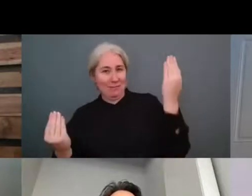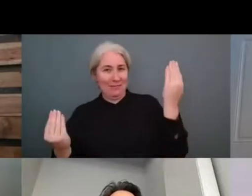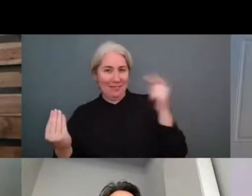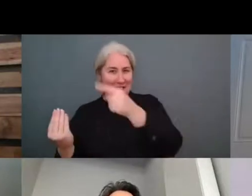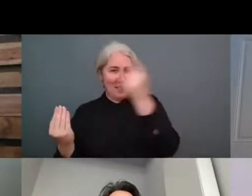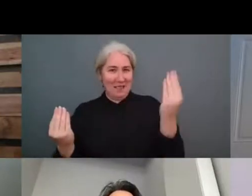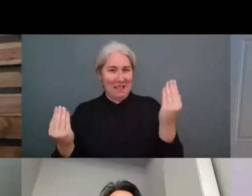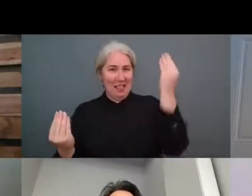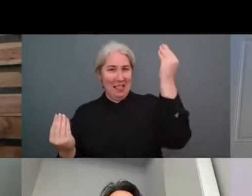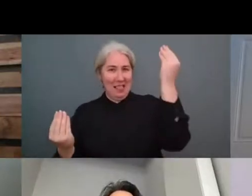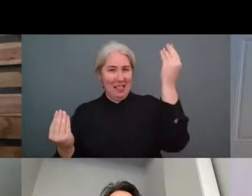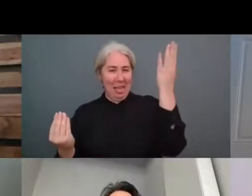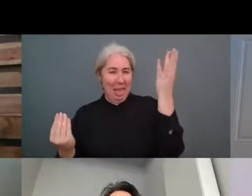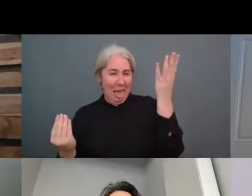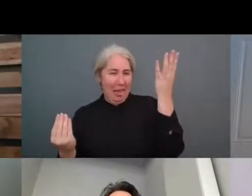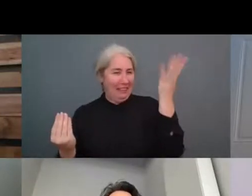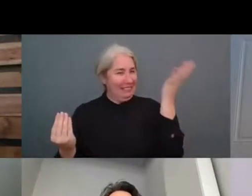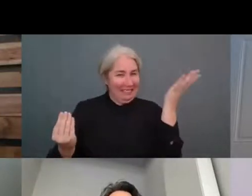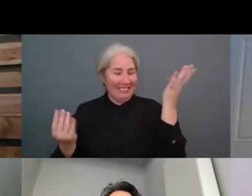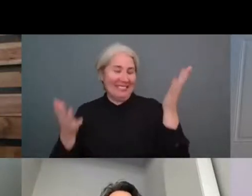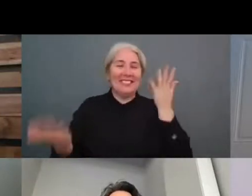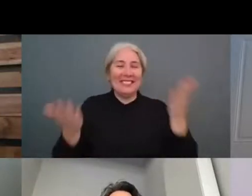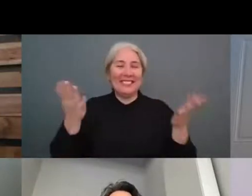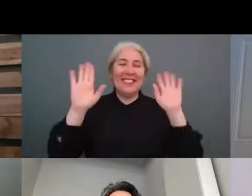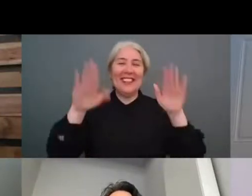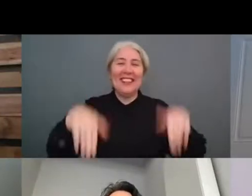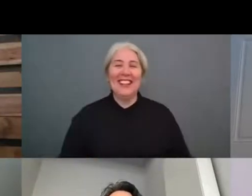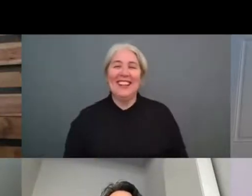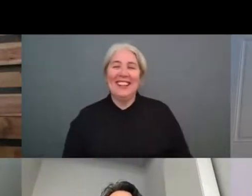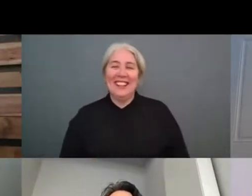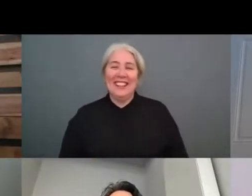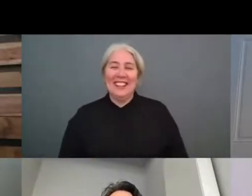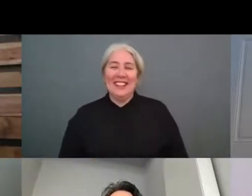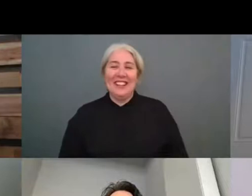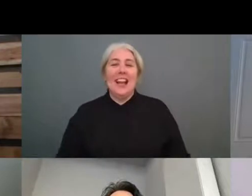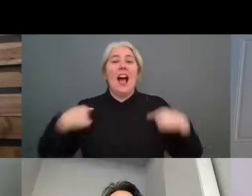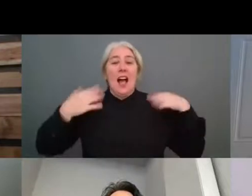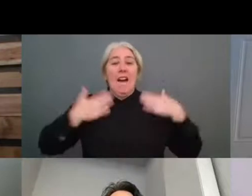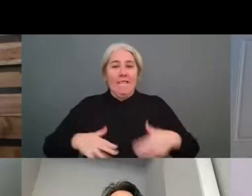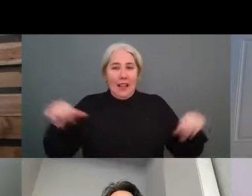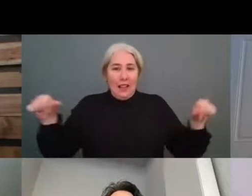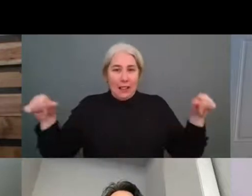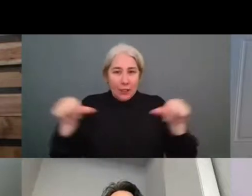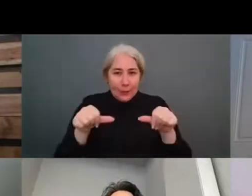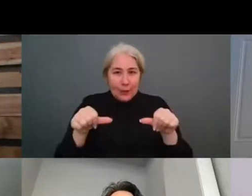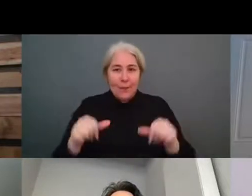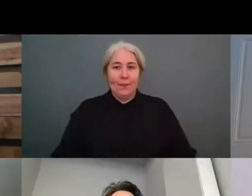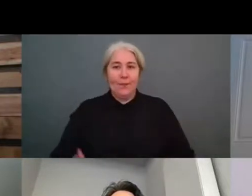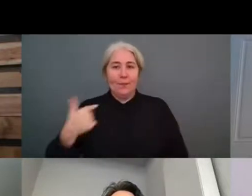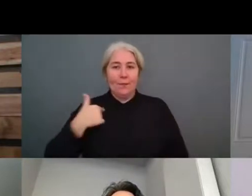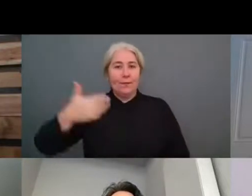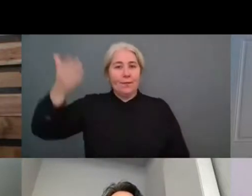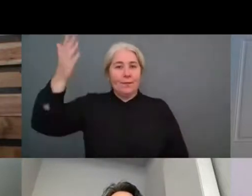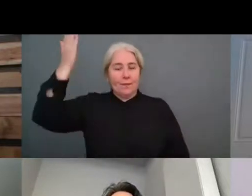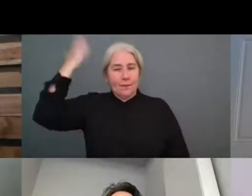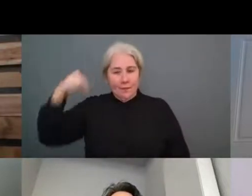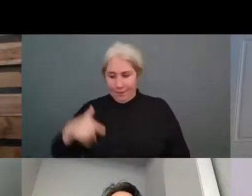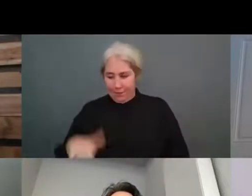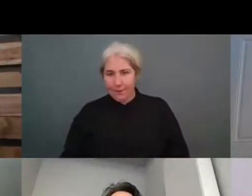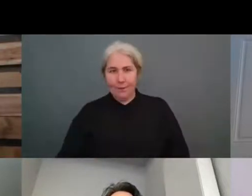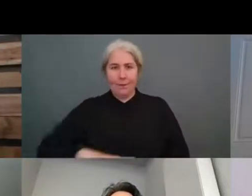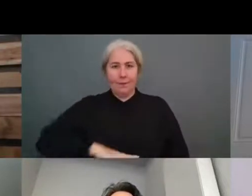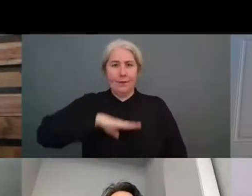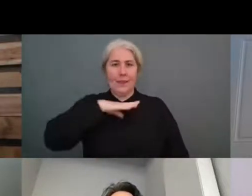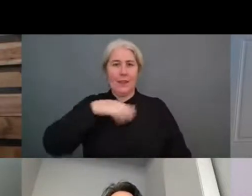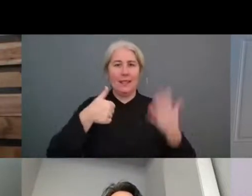moi je suis tombé malade à l'âge de six ans suite à une méningite bactérienne ce qui a provoqué ensuite l'amputation de mes quatre